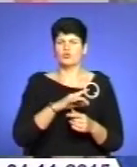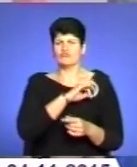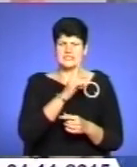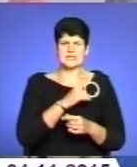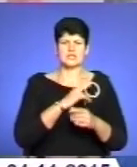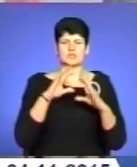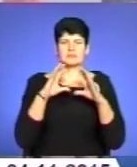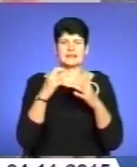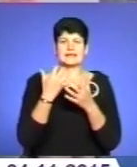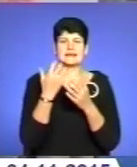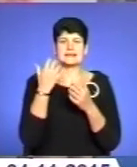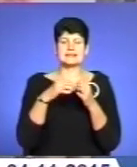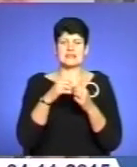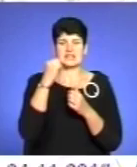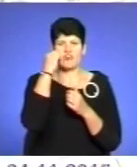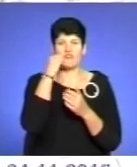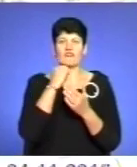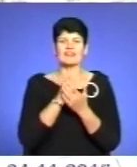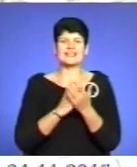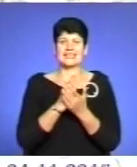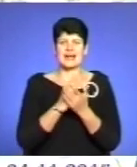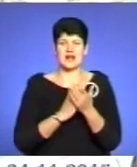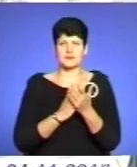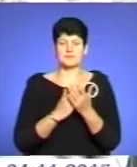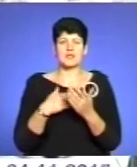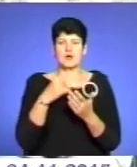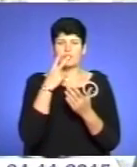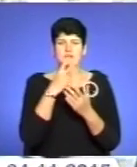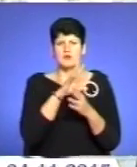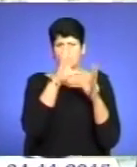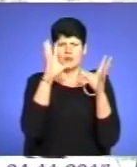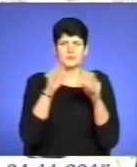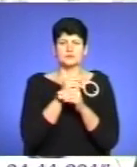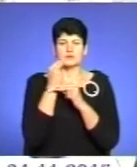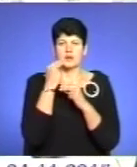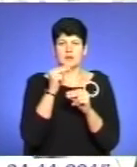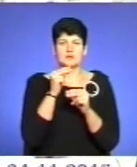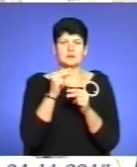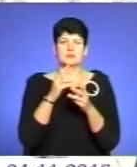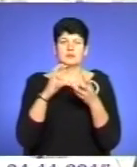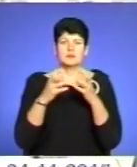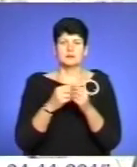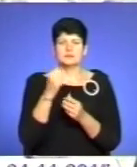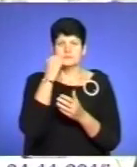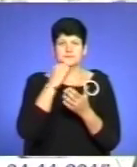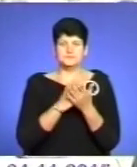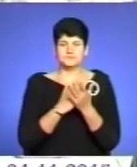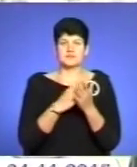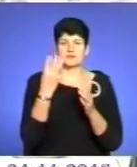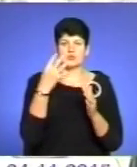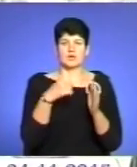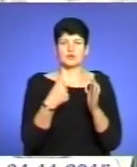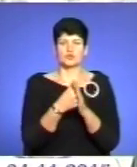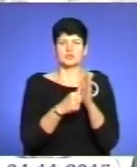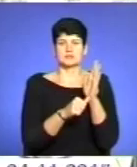планеті серед ветеранів-спортсменів. Я показав абсолютно кращий результат серед ветеранів, тому що ветерани від 40 до 60 років